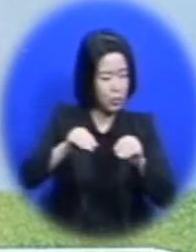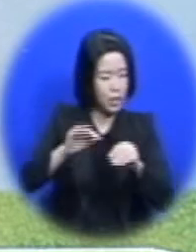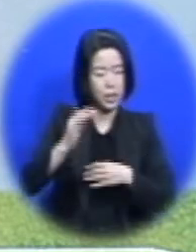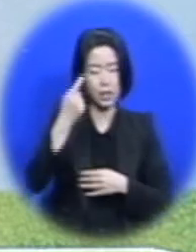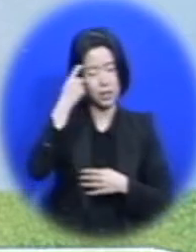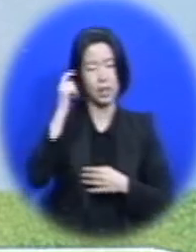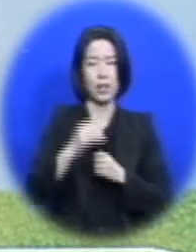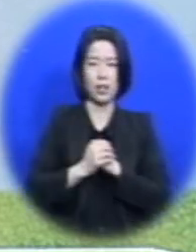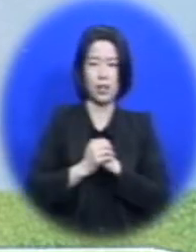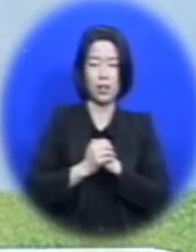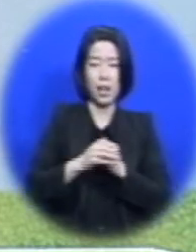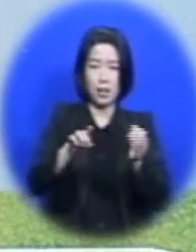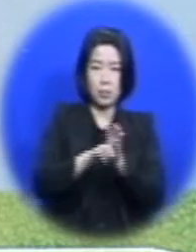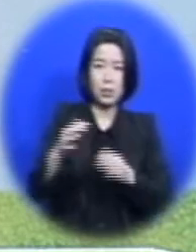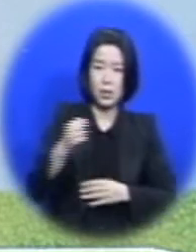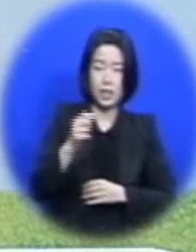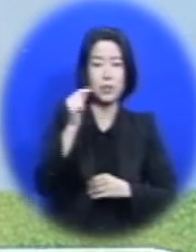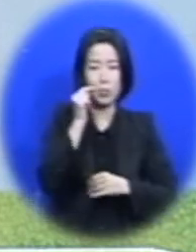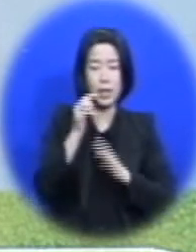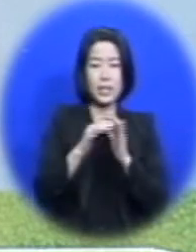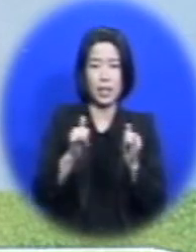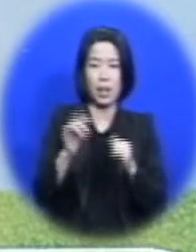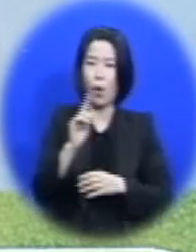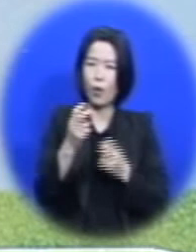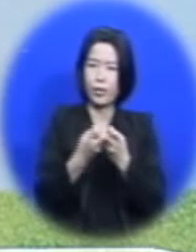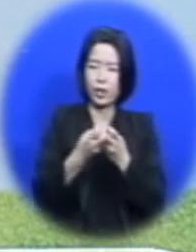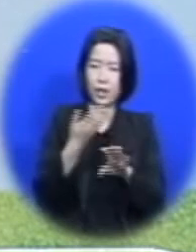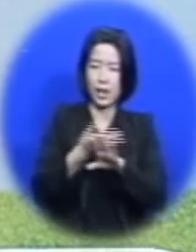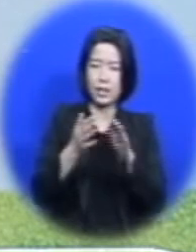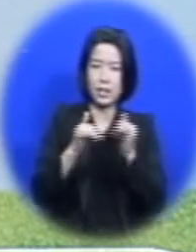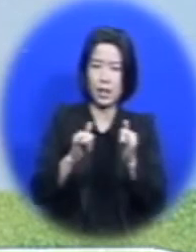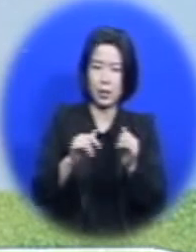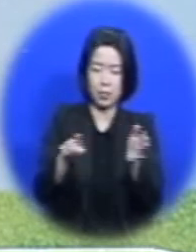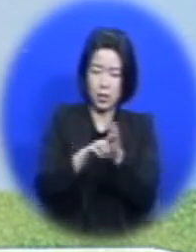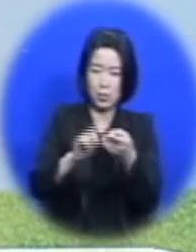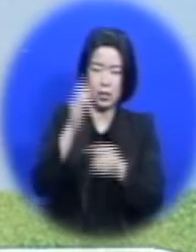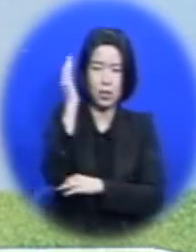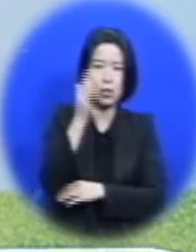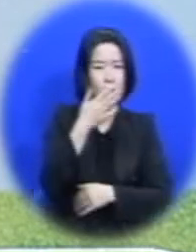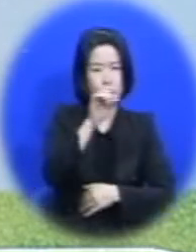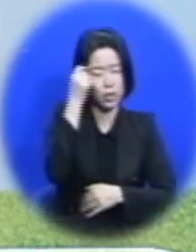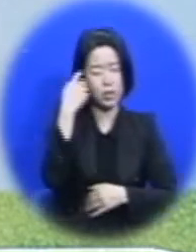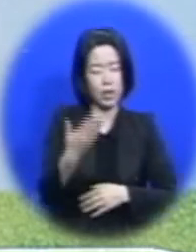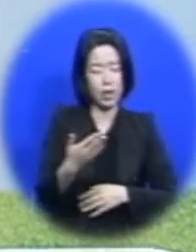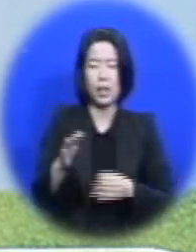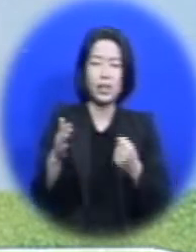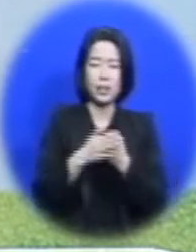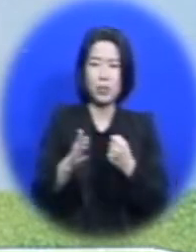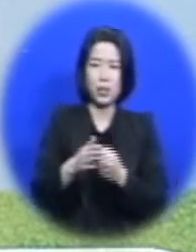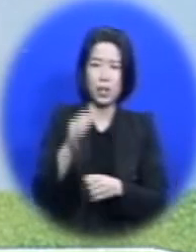것이었다 믿음을 가지지 못한 자가 어떻게 남에게 믿음에 관한 설교를 할 수 있단 말인가 그래서 설교를